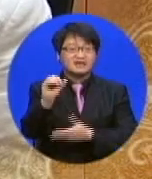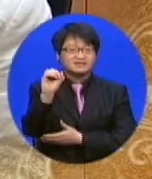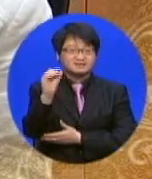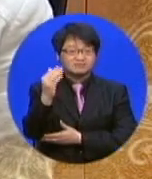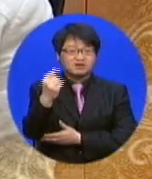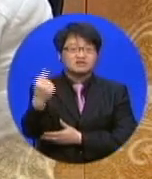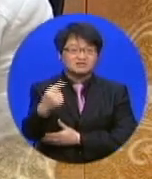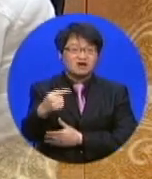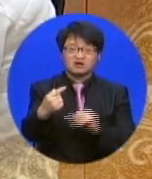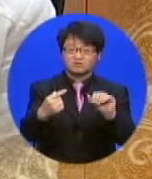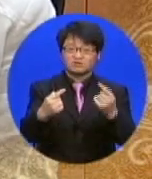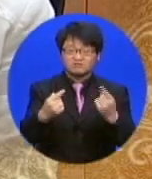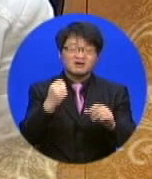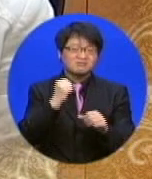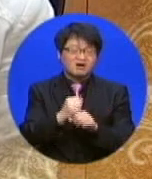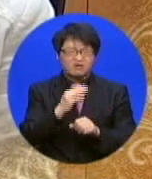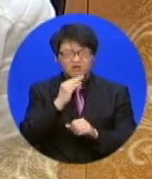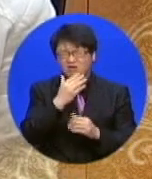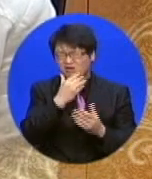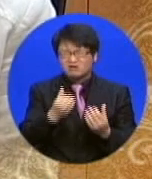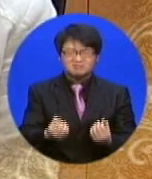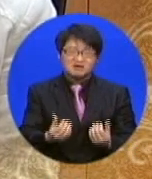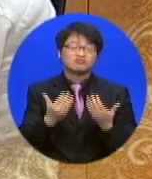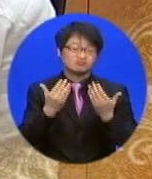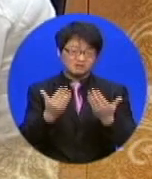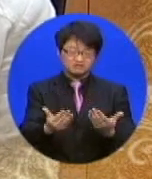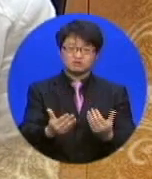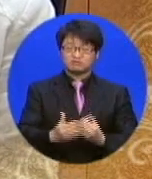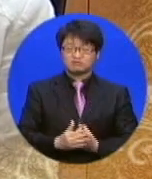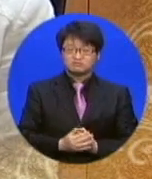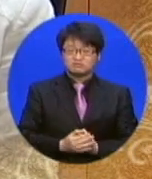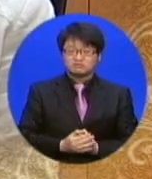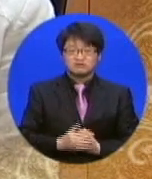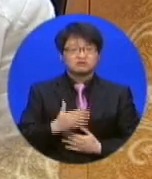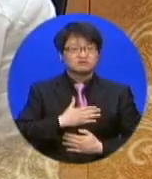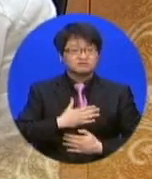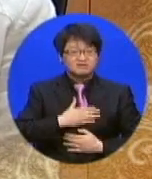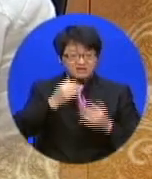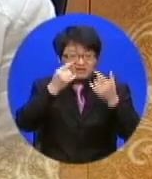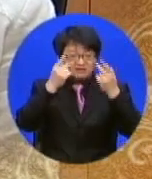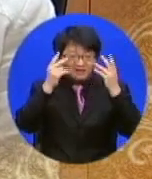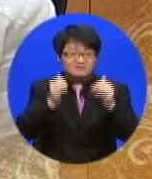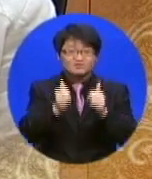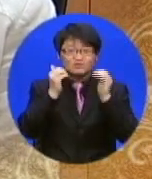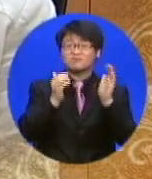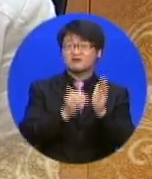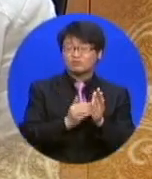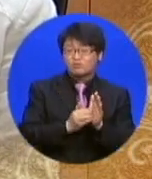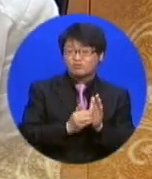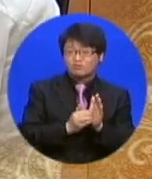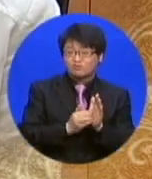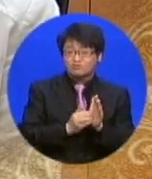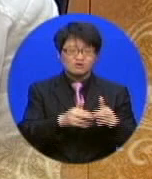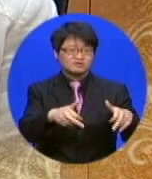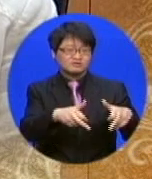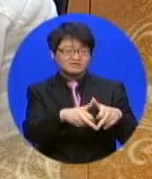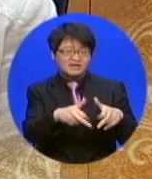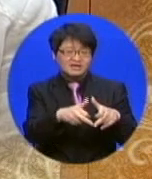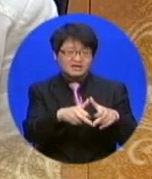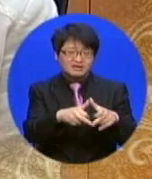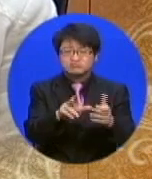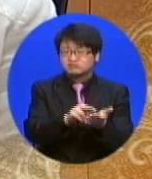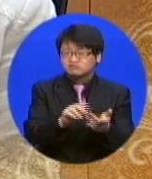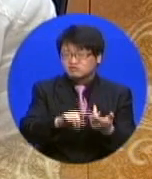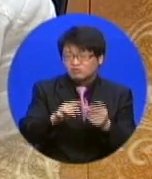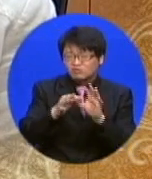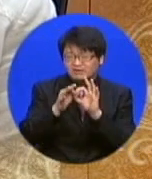'신문'의 천호를 발간을 정말 축하드립니다. 제가 대학을 갓 졸업하고 장애인 문제에